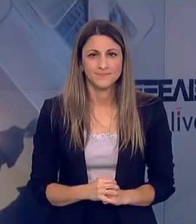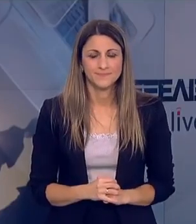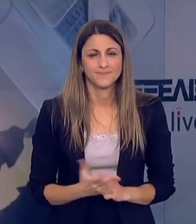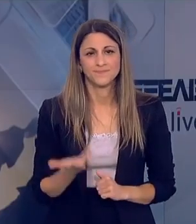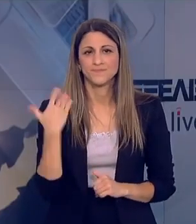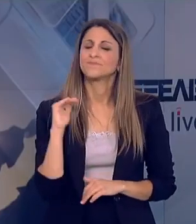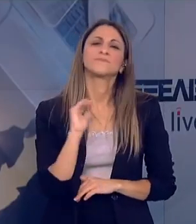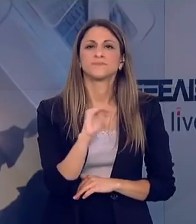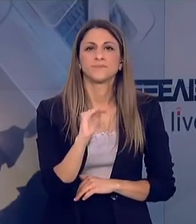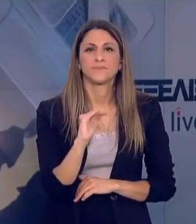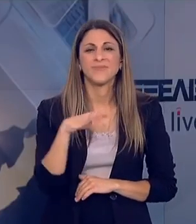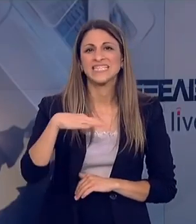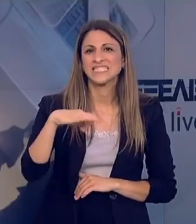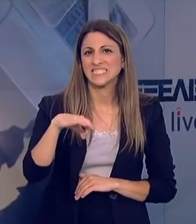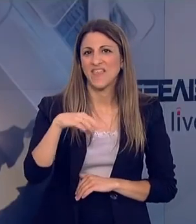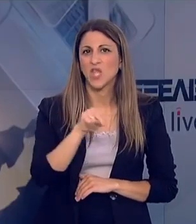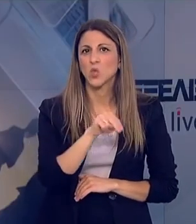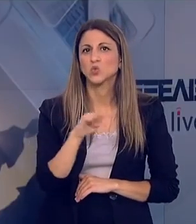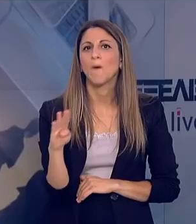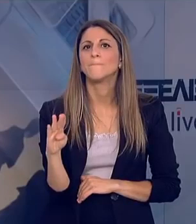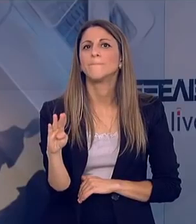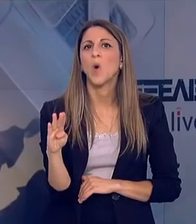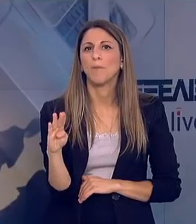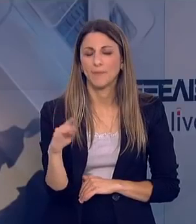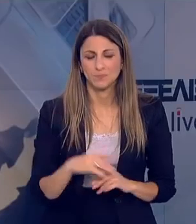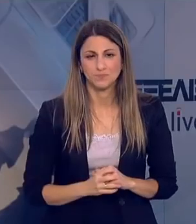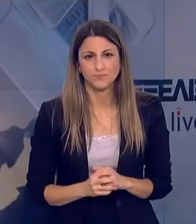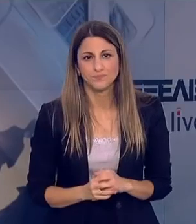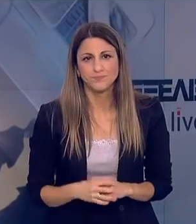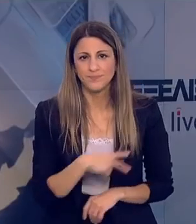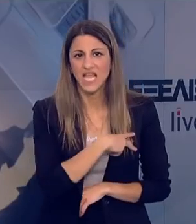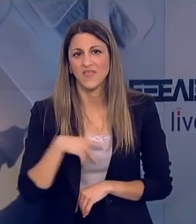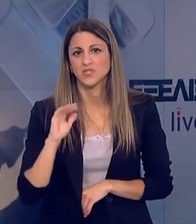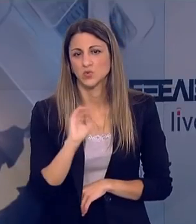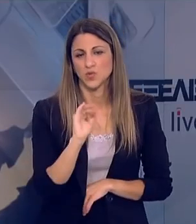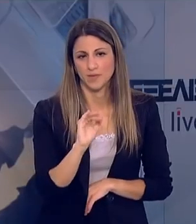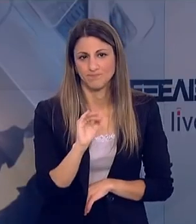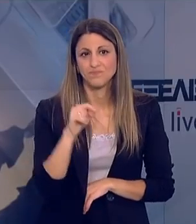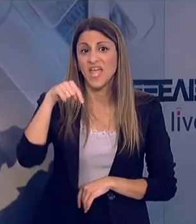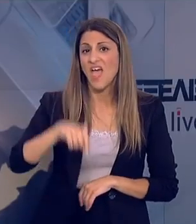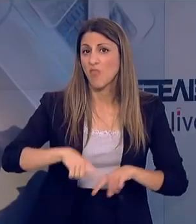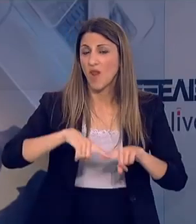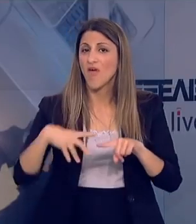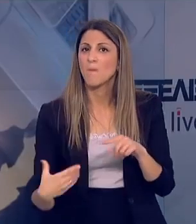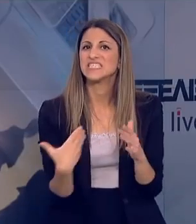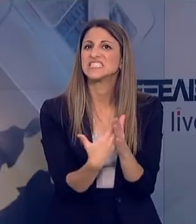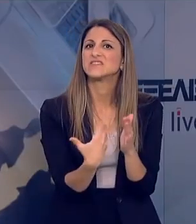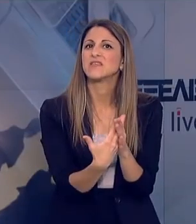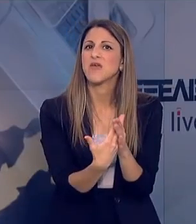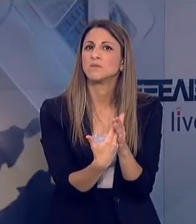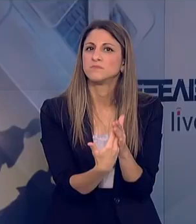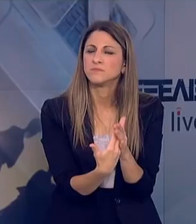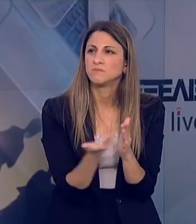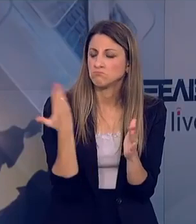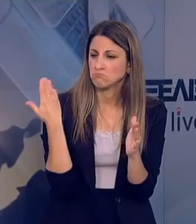Κυρία Προκόπη από την ιστοσελίδα newsbomb.gr. Κύριε καθηγητά, υπάρχουν στοιχεία για τη χώρα μας ότι η μετάδοση του ιού